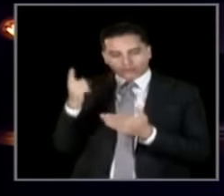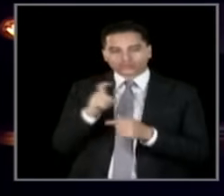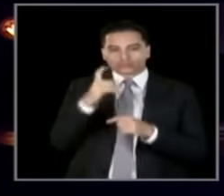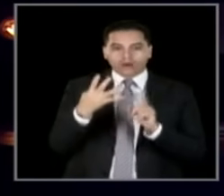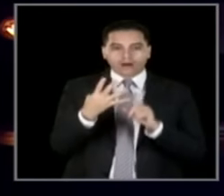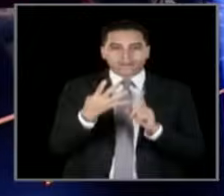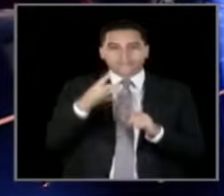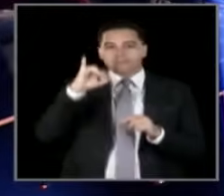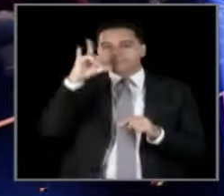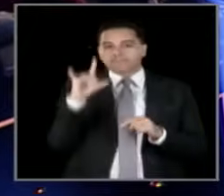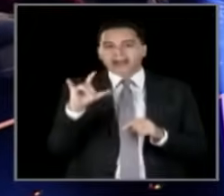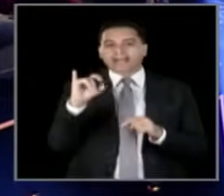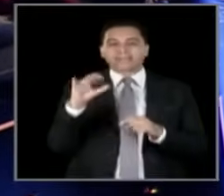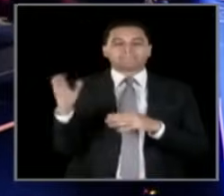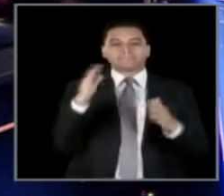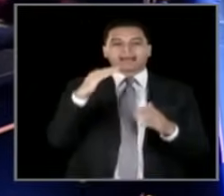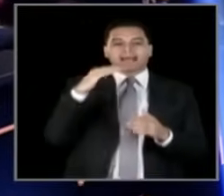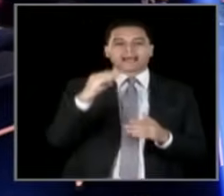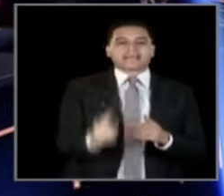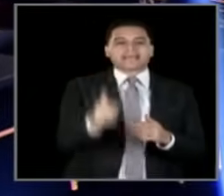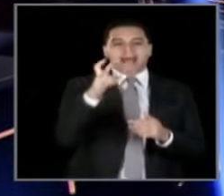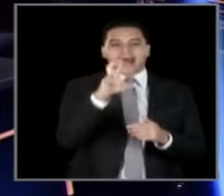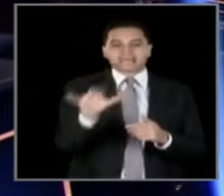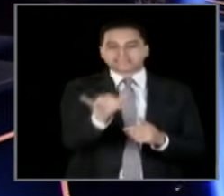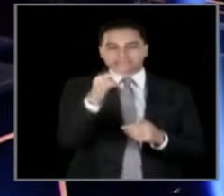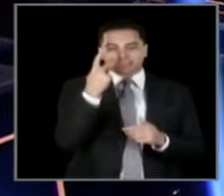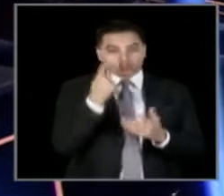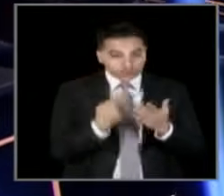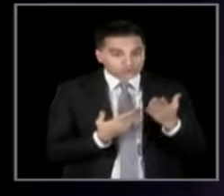مريم حجازي الرابع والأخير.